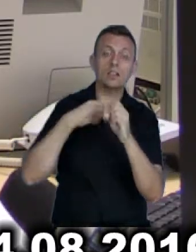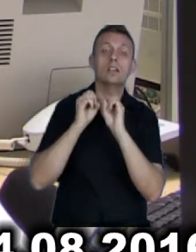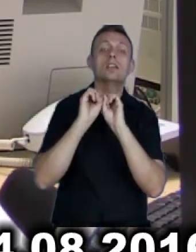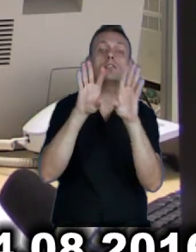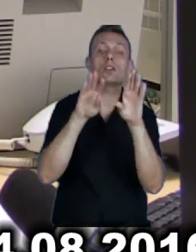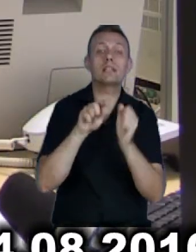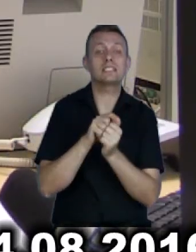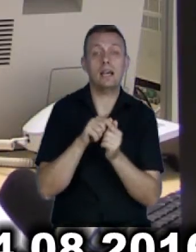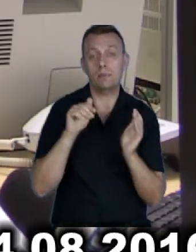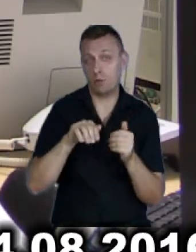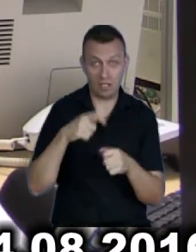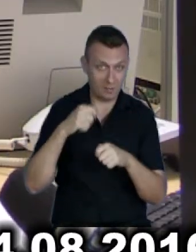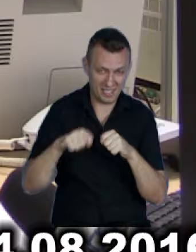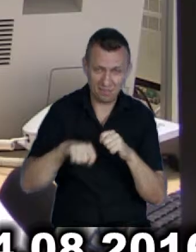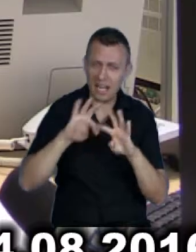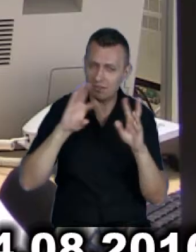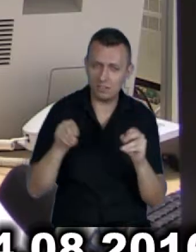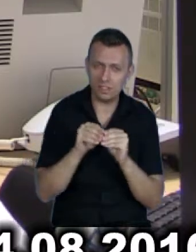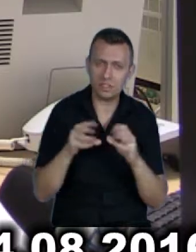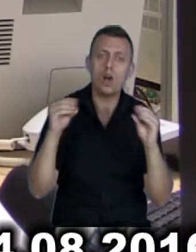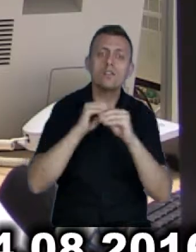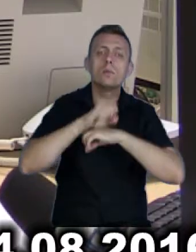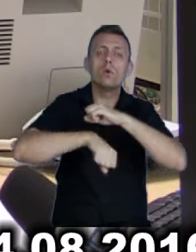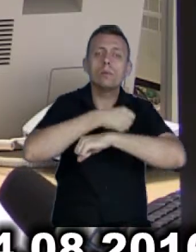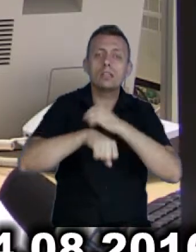jest akceptowane i